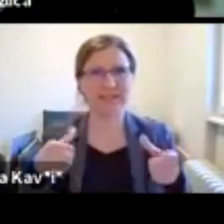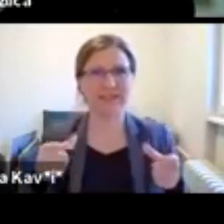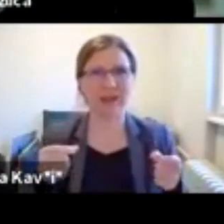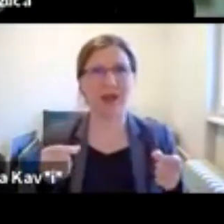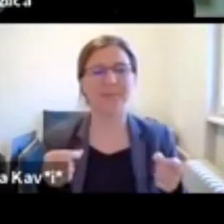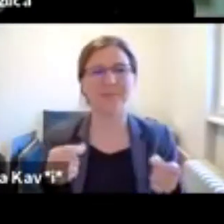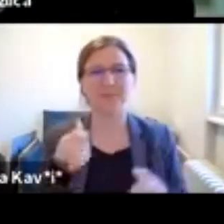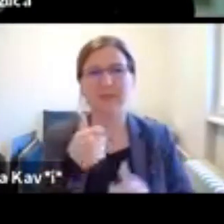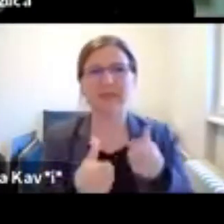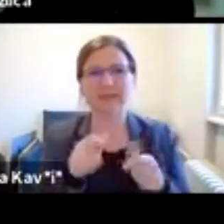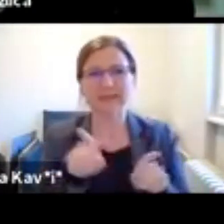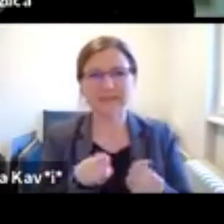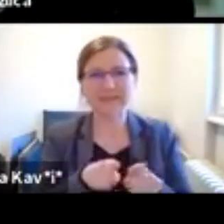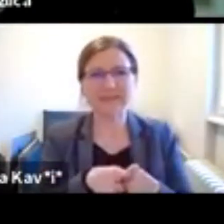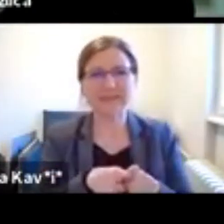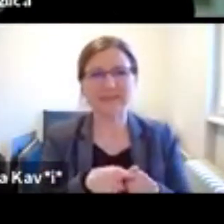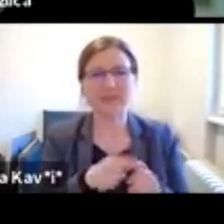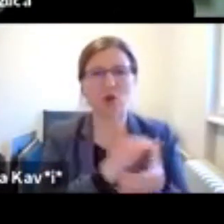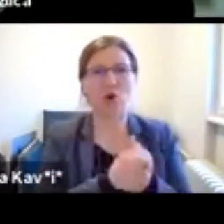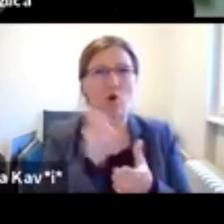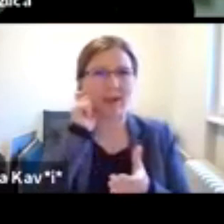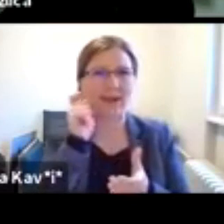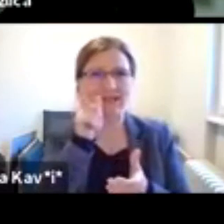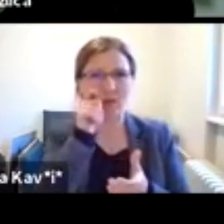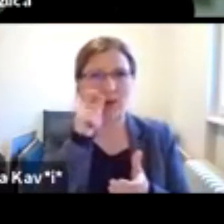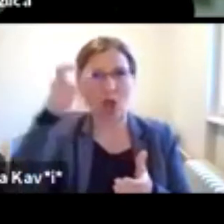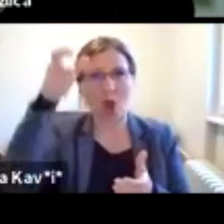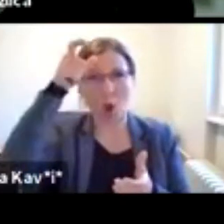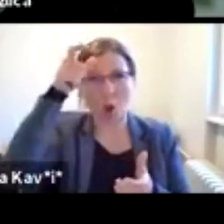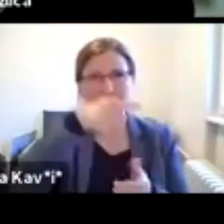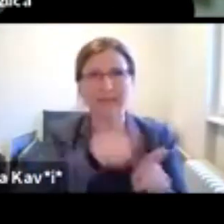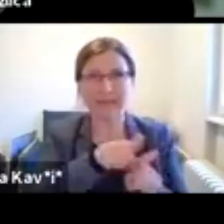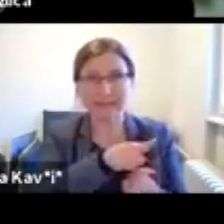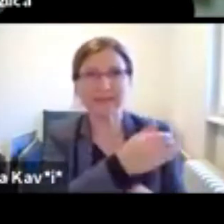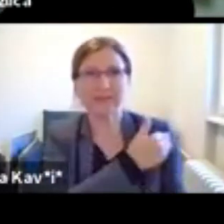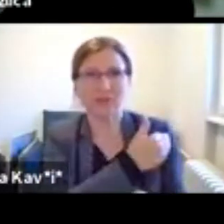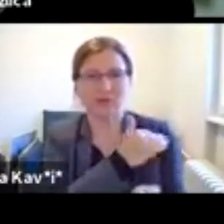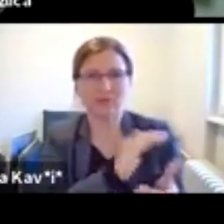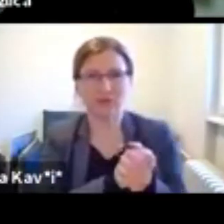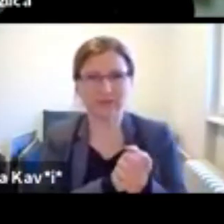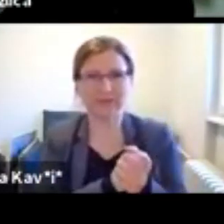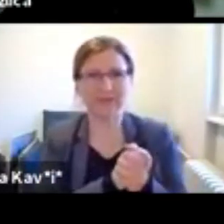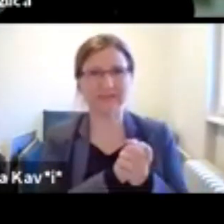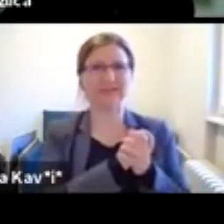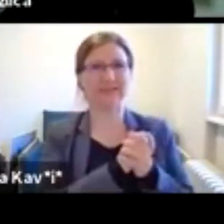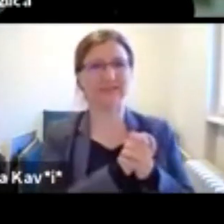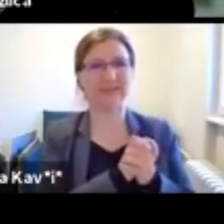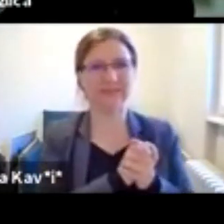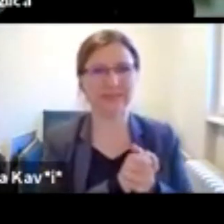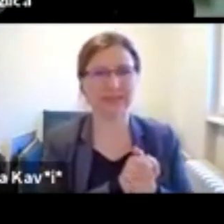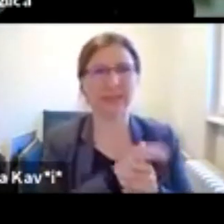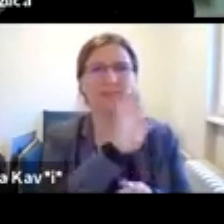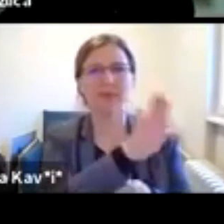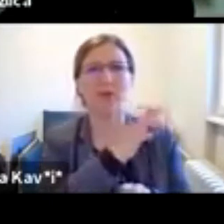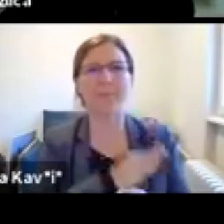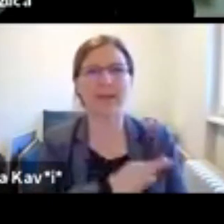javili su se i kolegice i kolege iz Osija nam čestitali, njihov predsjednik upravnog vijeća Ante